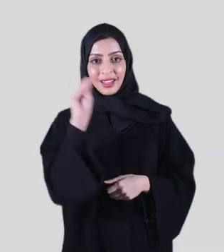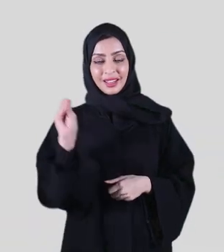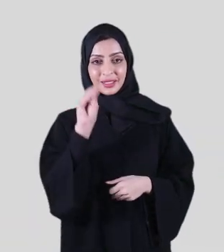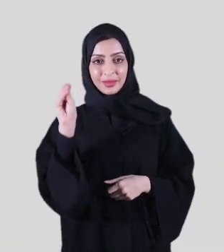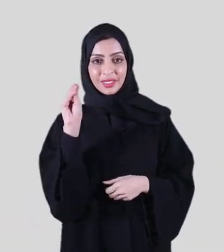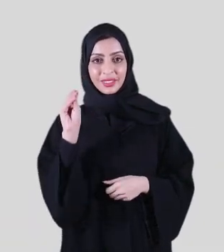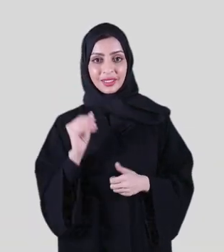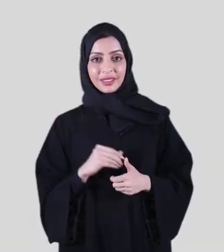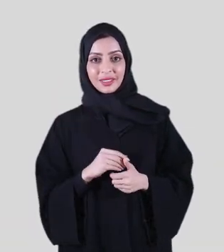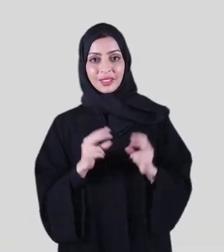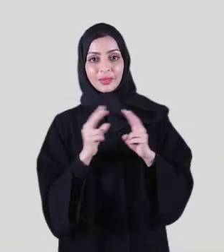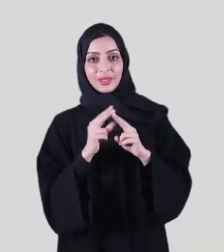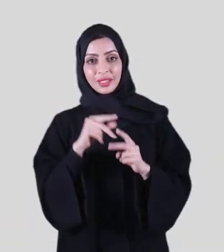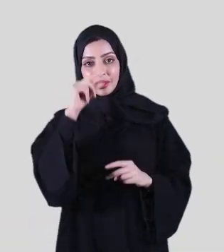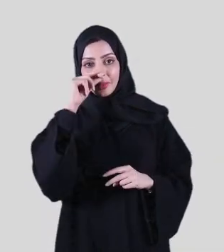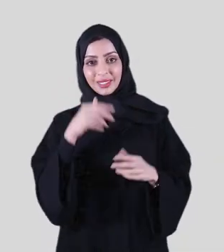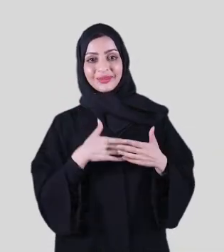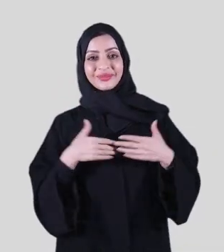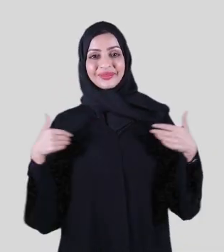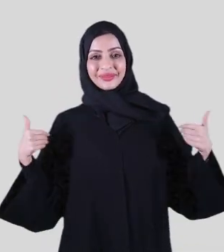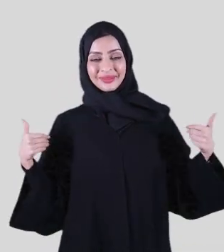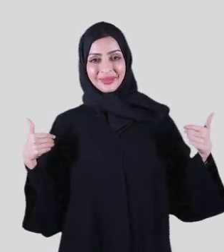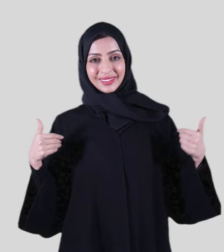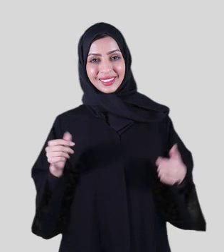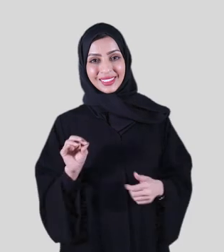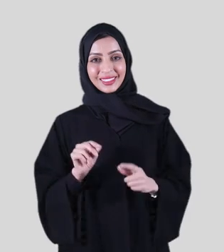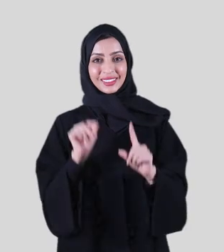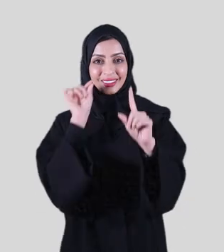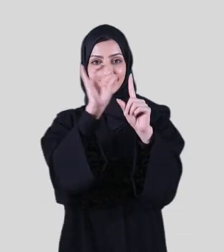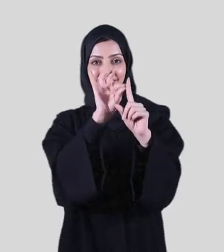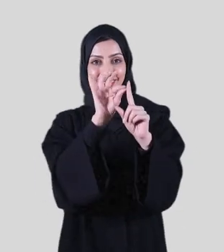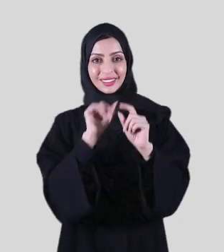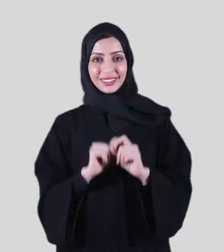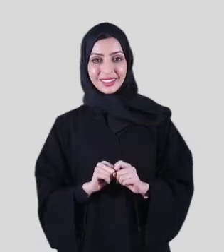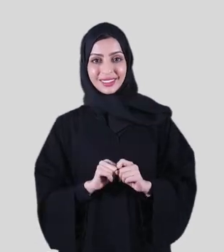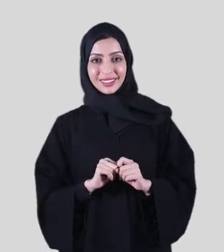هيئة كهرباء ومياه دبي، سعادتكم أولويتنا.